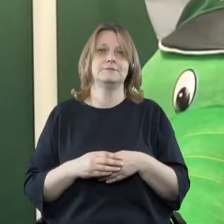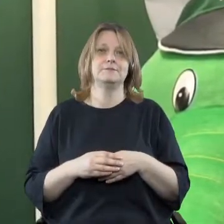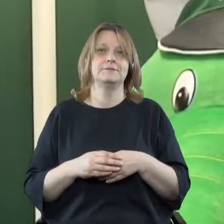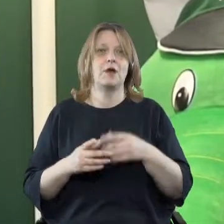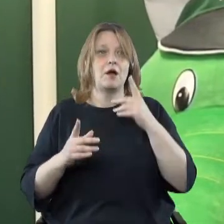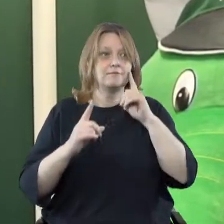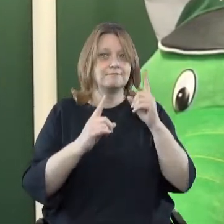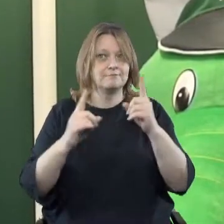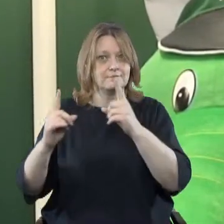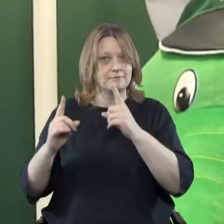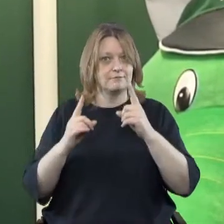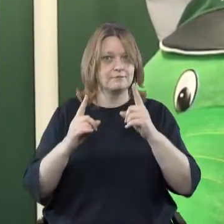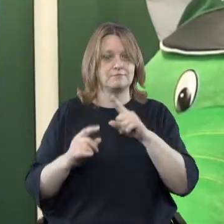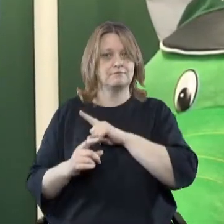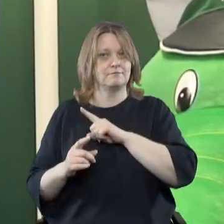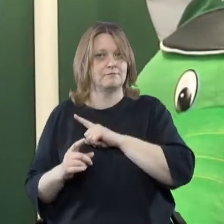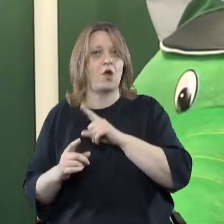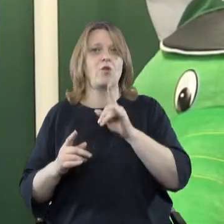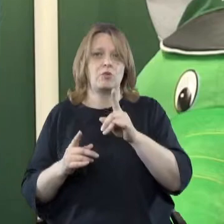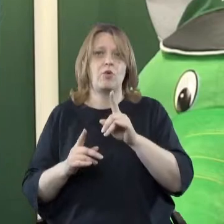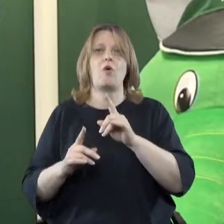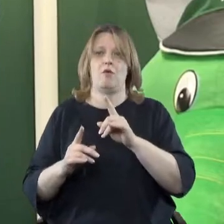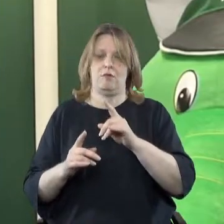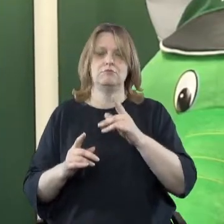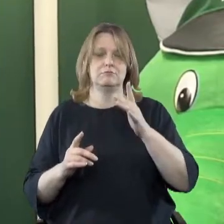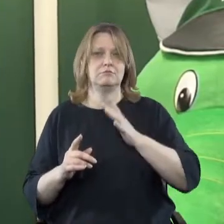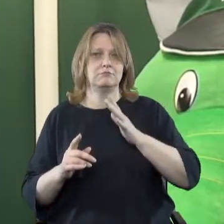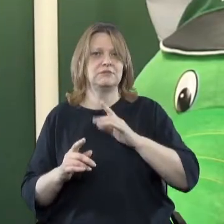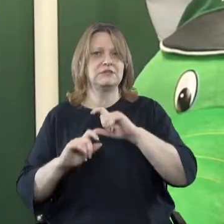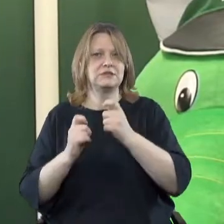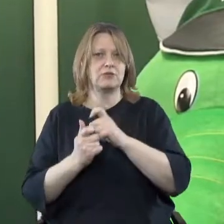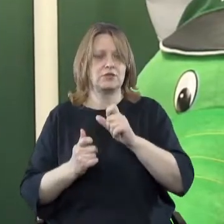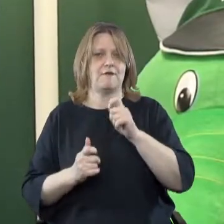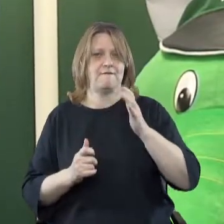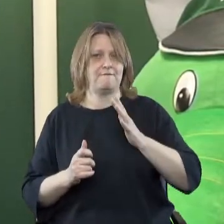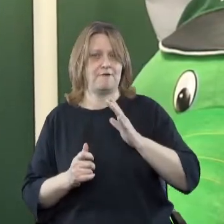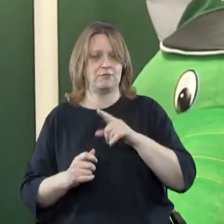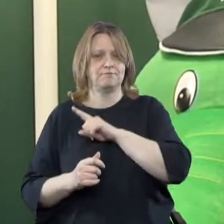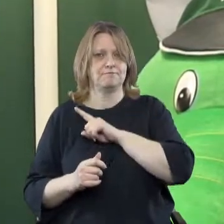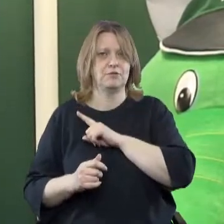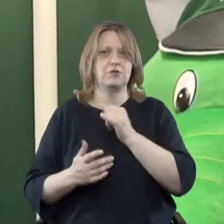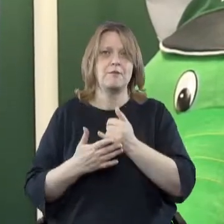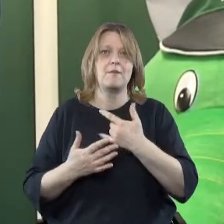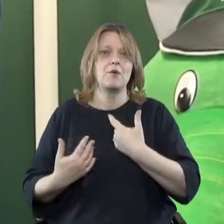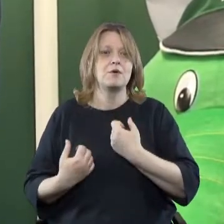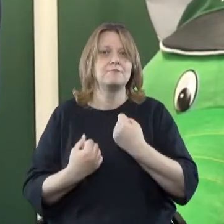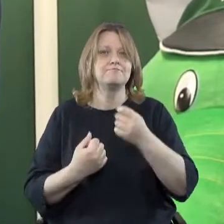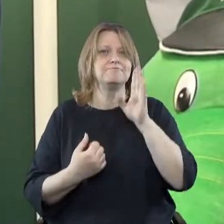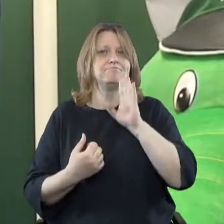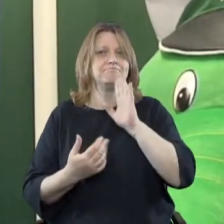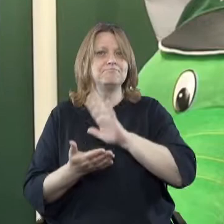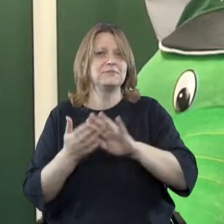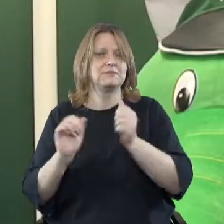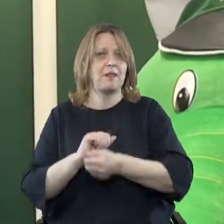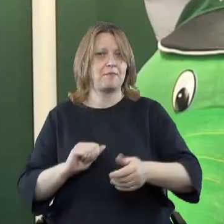baczna uwaga, roztropność mają znaczenie, szczególne znaczenie w utrzymaniu bezpieczeństwa na